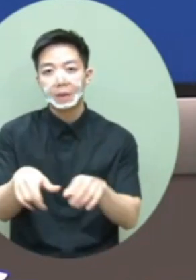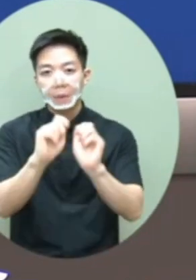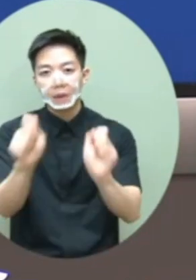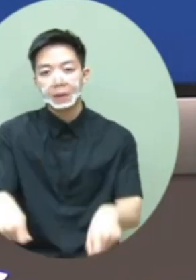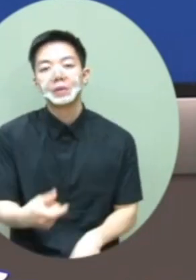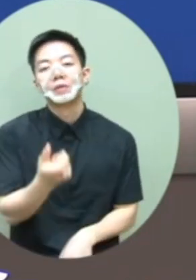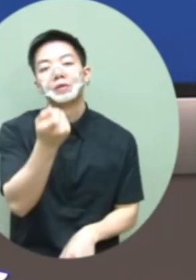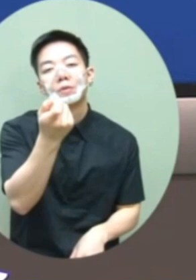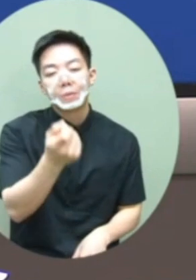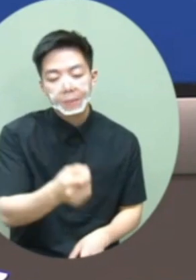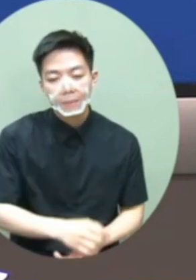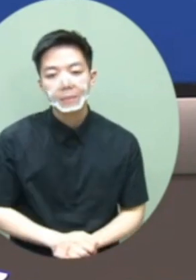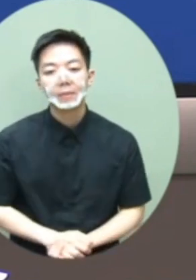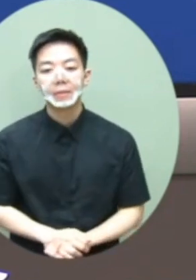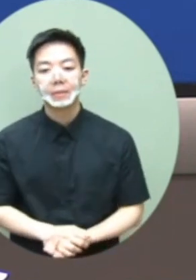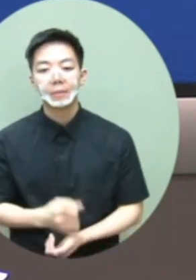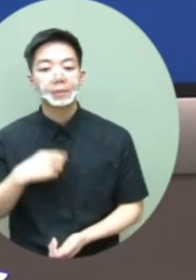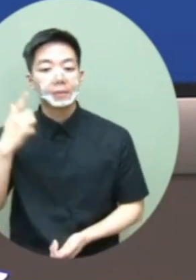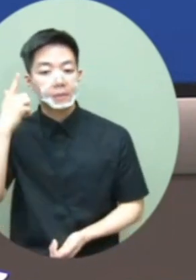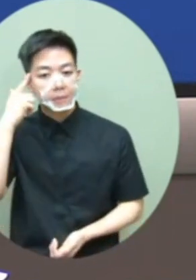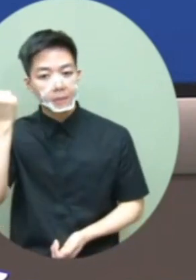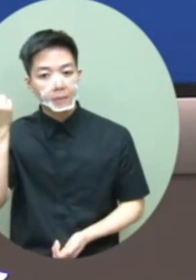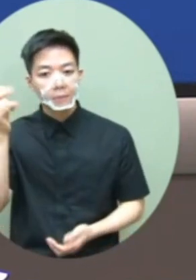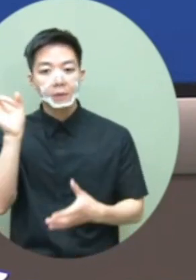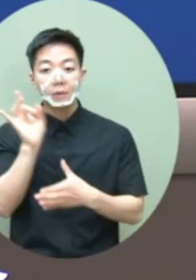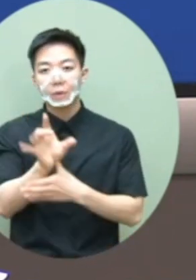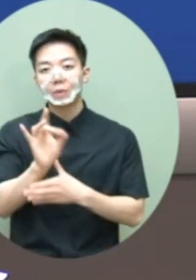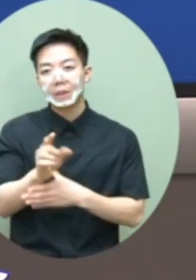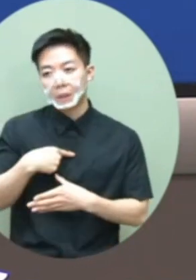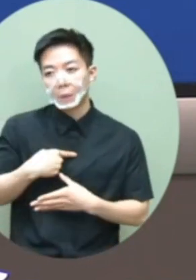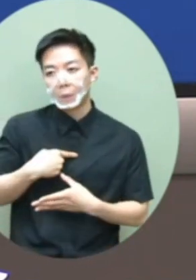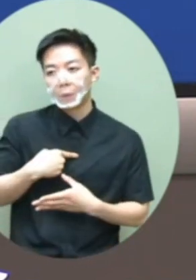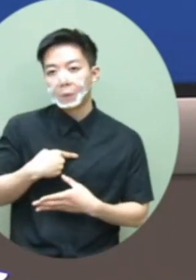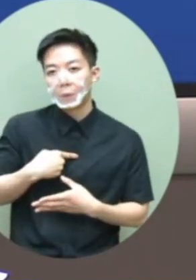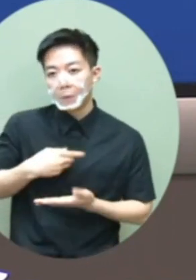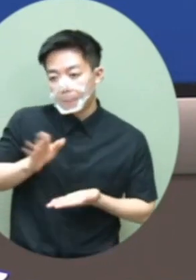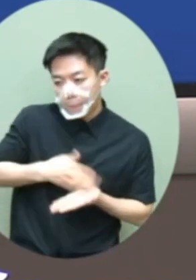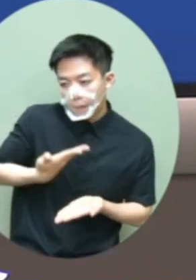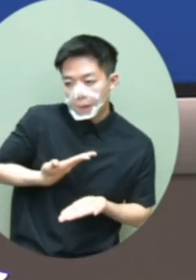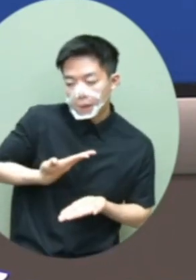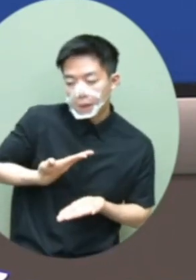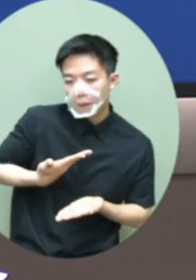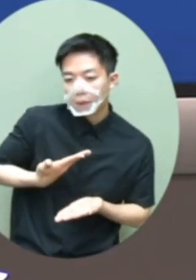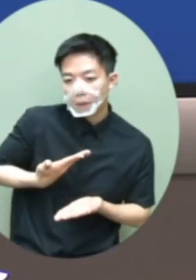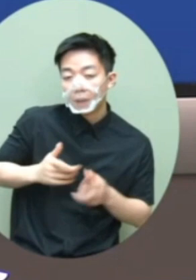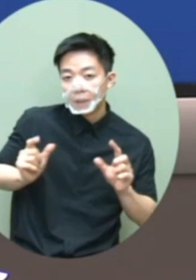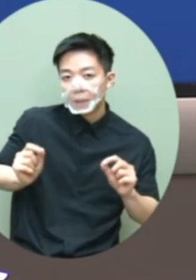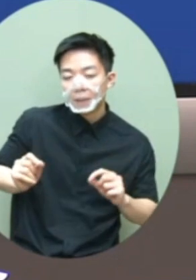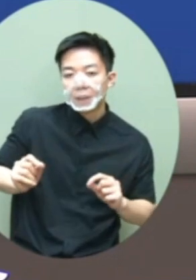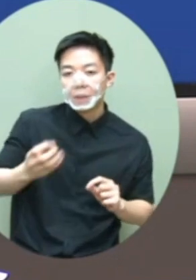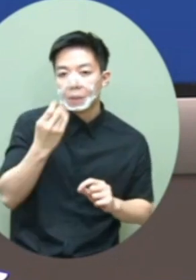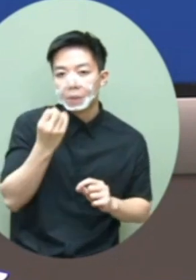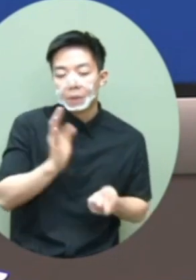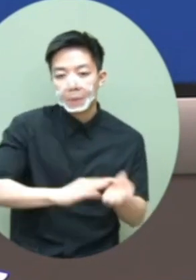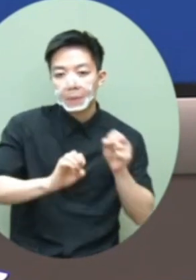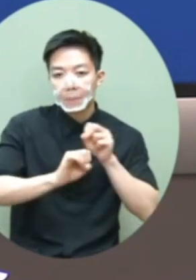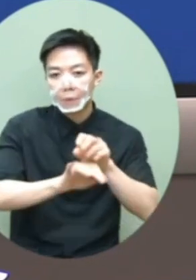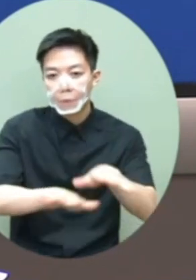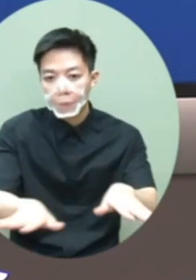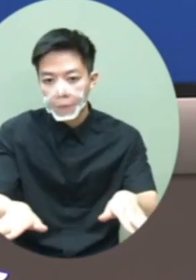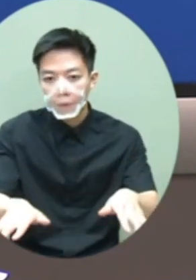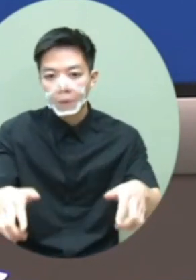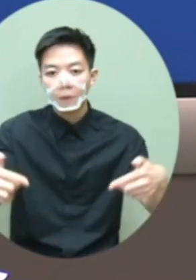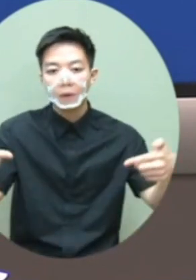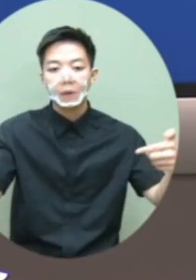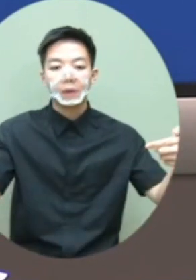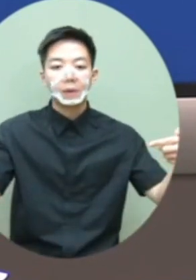我希望大家，我希望早啲喺呢個場合消失啦，即係話香港嘅 的疫情呢已經是